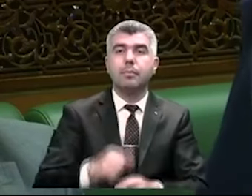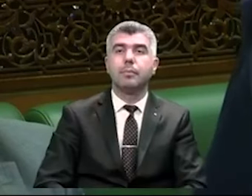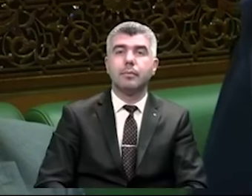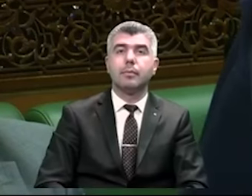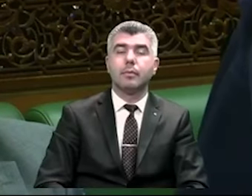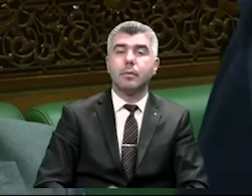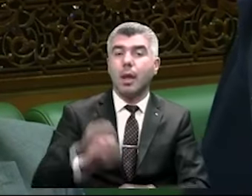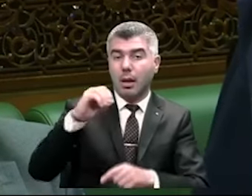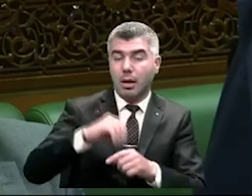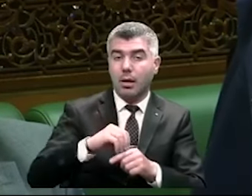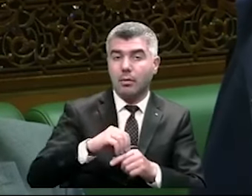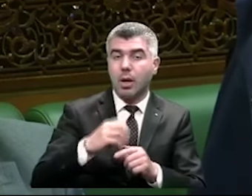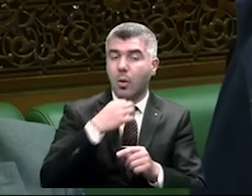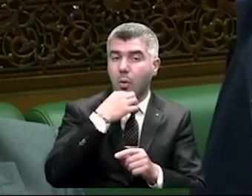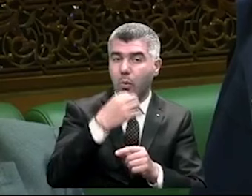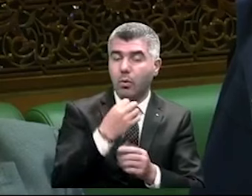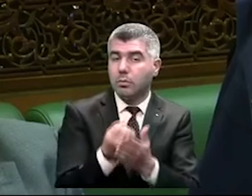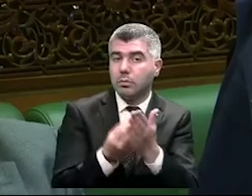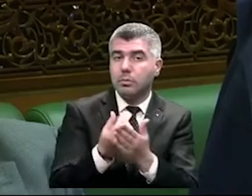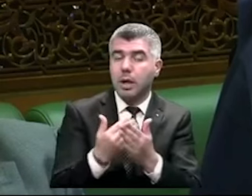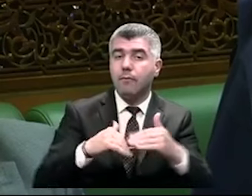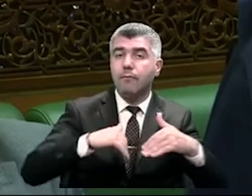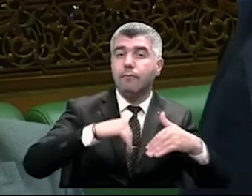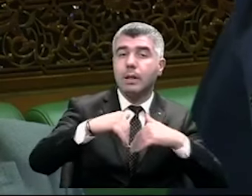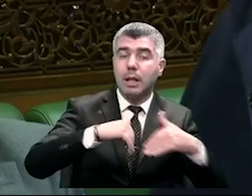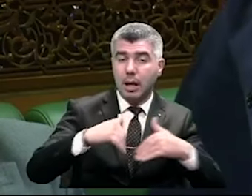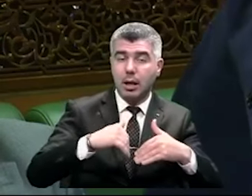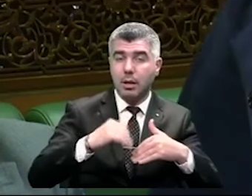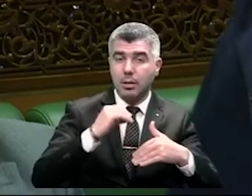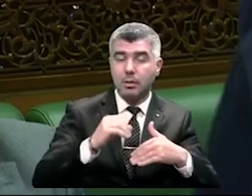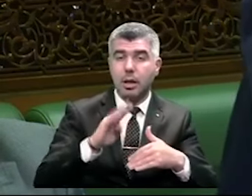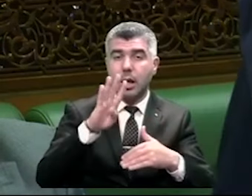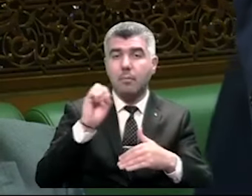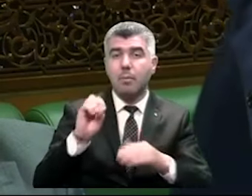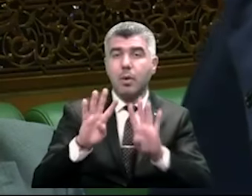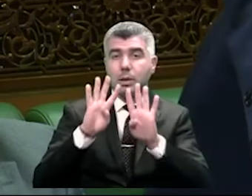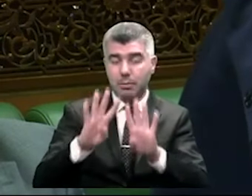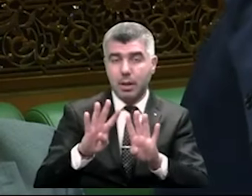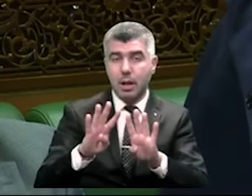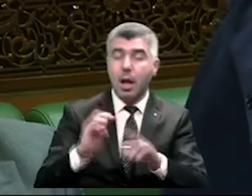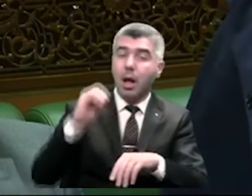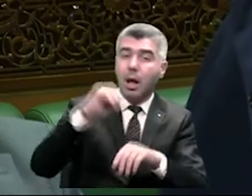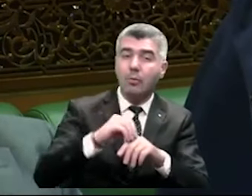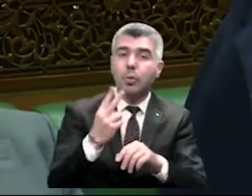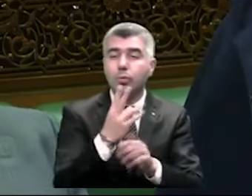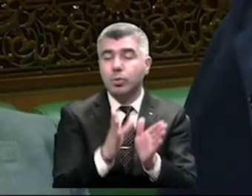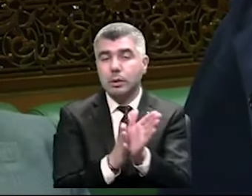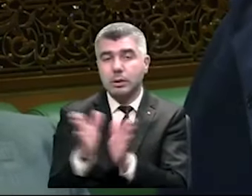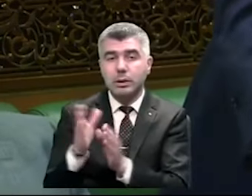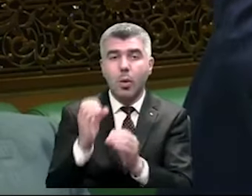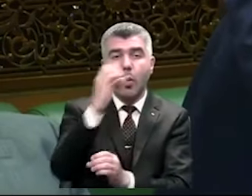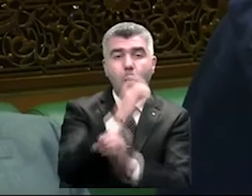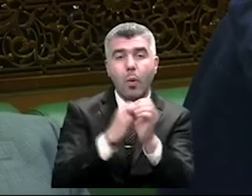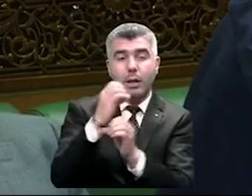نثير الانتباه ديالكم الطريق الرابطه بين الطريق الوطنيه 408 وملتقى طرقينو ازان وصور سد